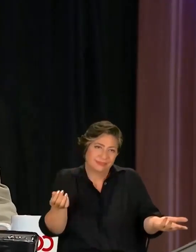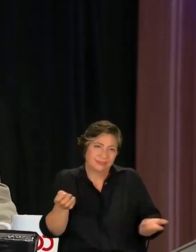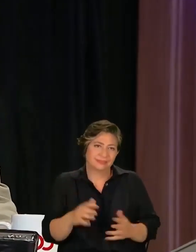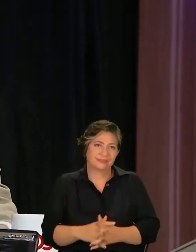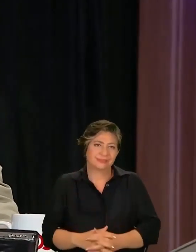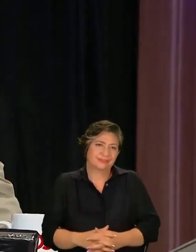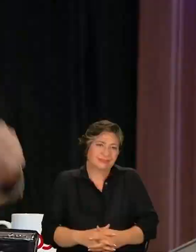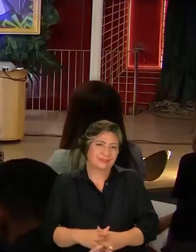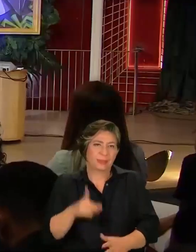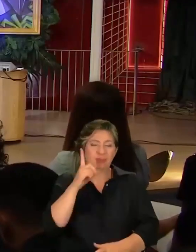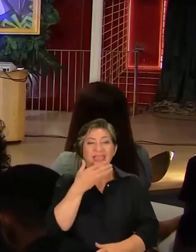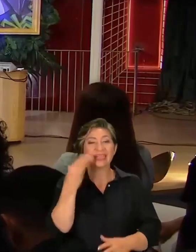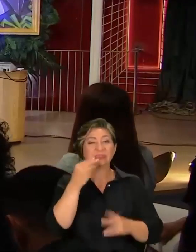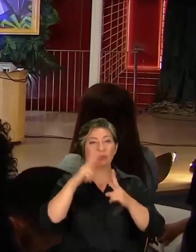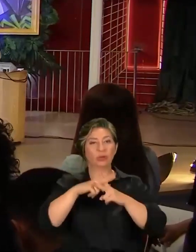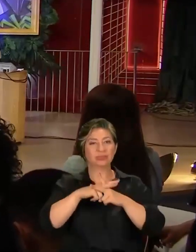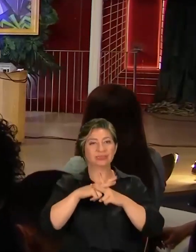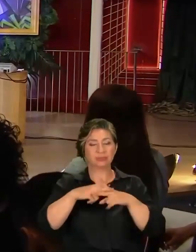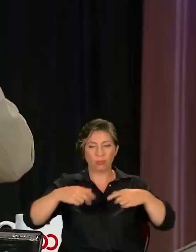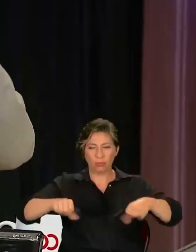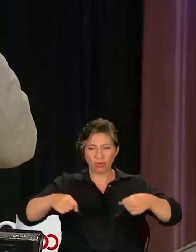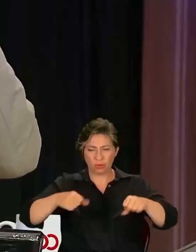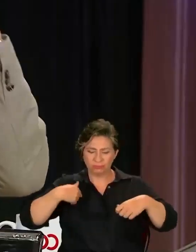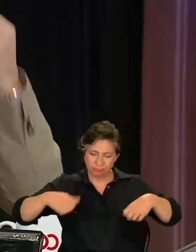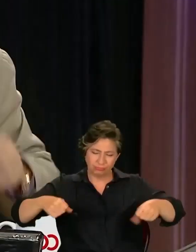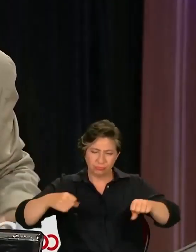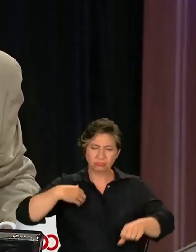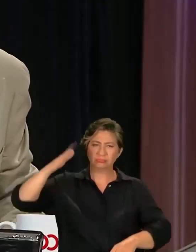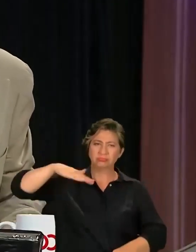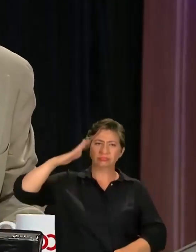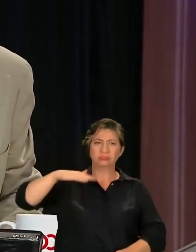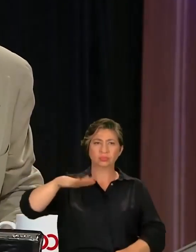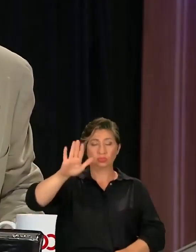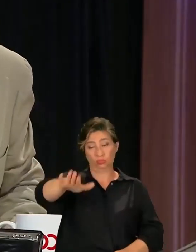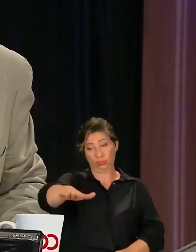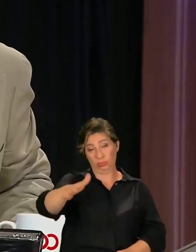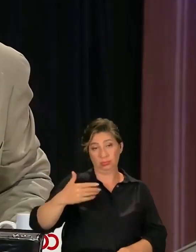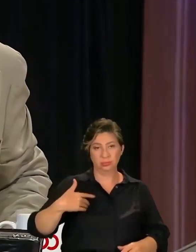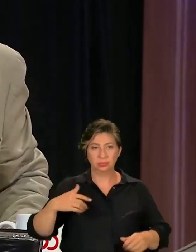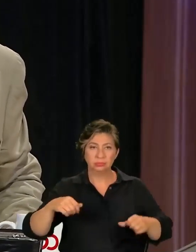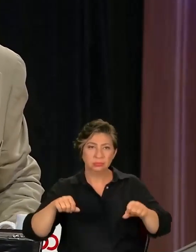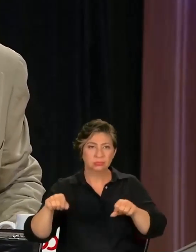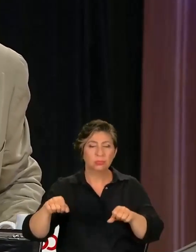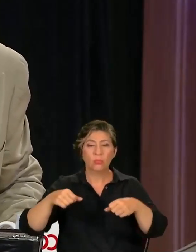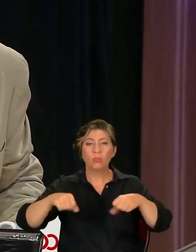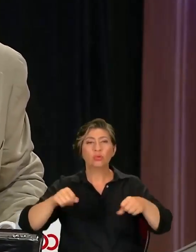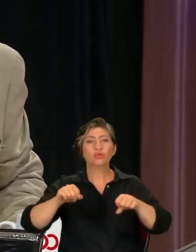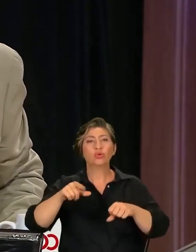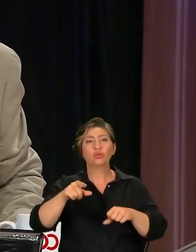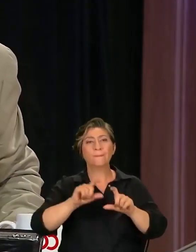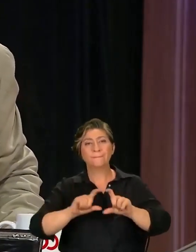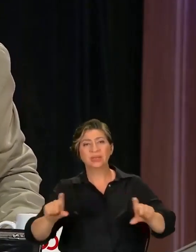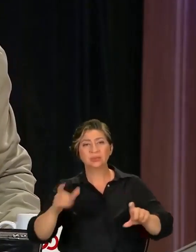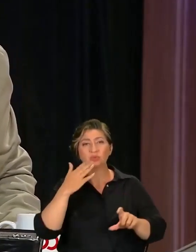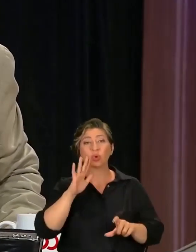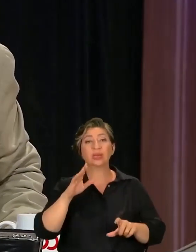Ve mesela bir genç polis bir kere motorla giderken beni durdurdu. Dedi ki dur dedi falan. Dedi ki motorun dedi